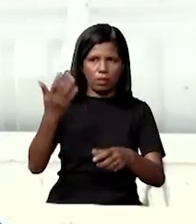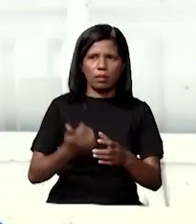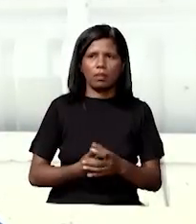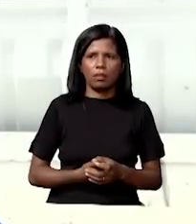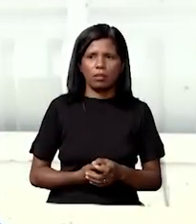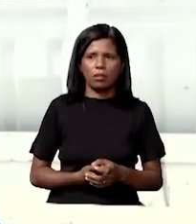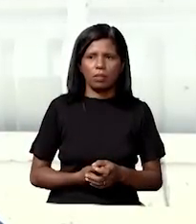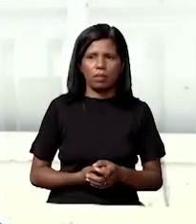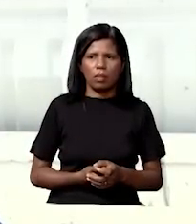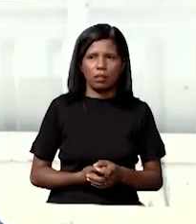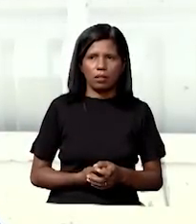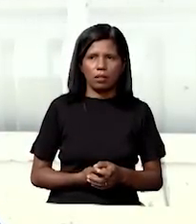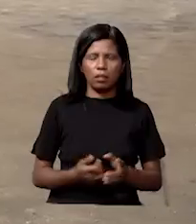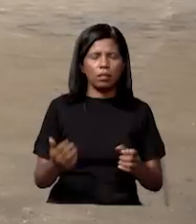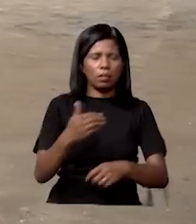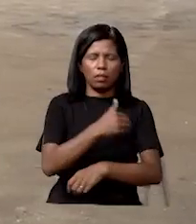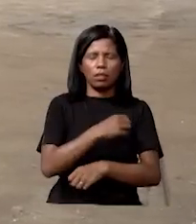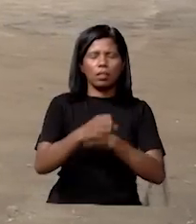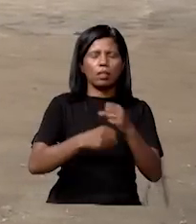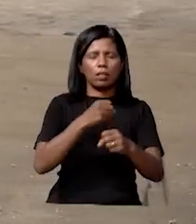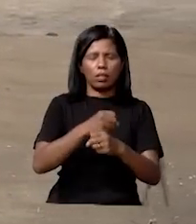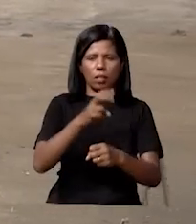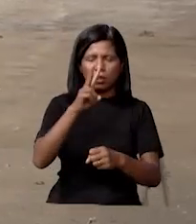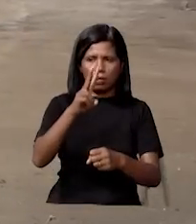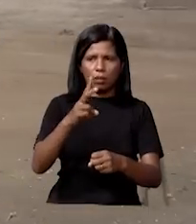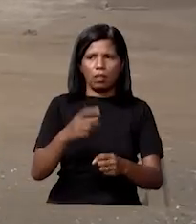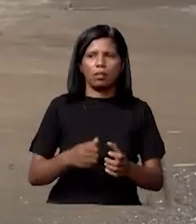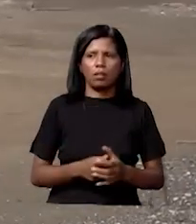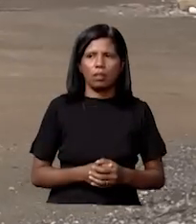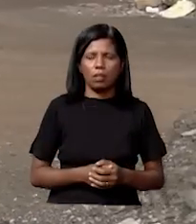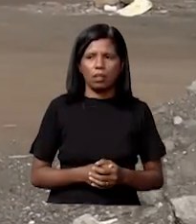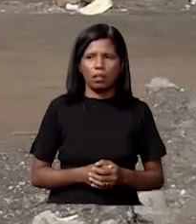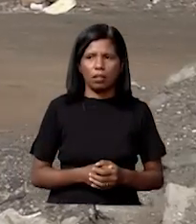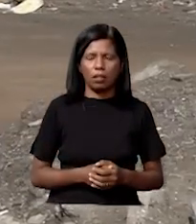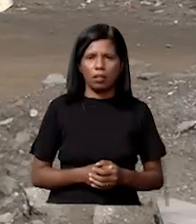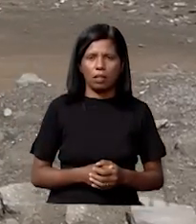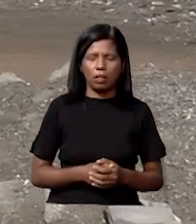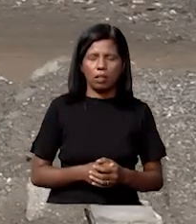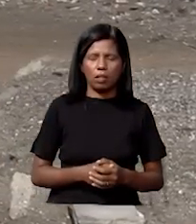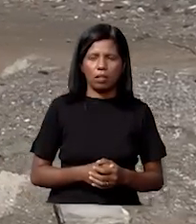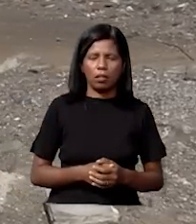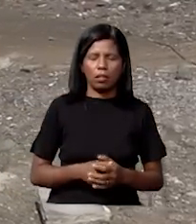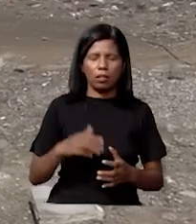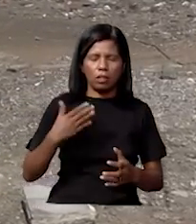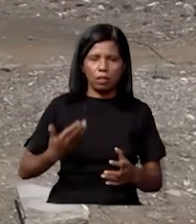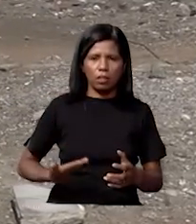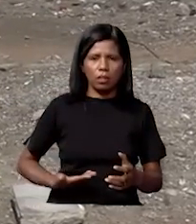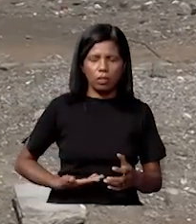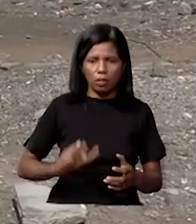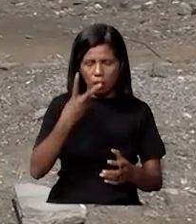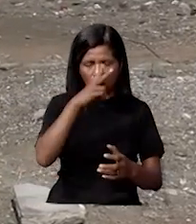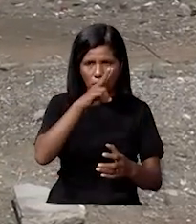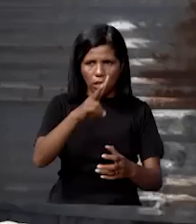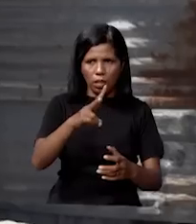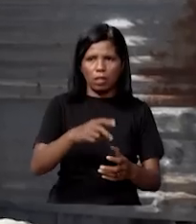to tinan ruai da karek ne itane permera gama señora sedalia mai rasi ka krai hare